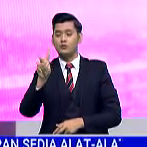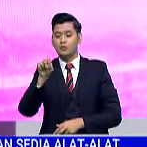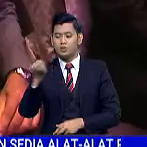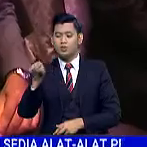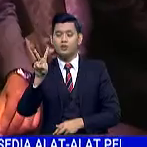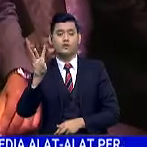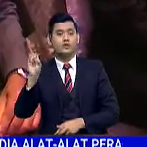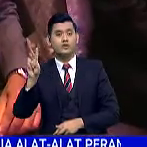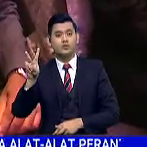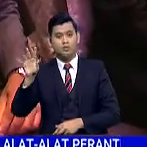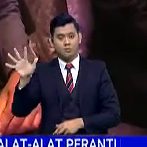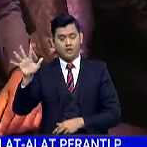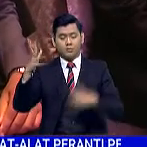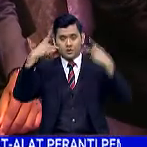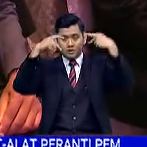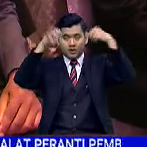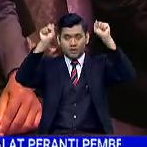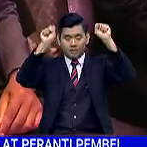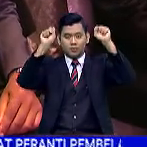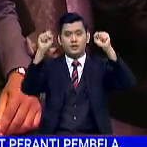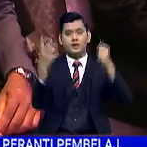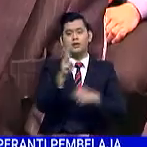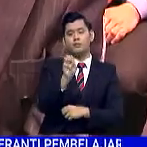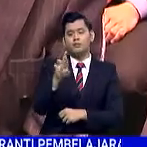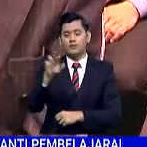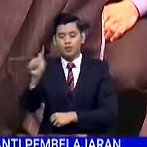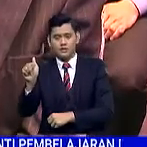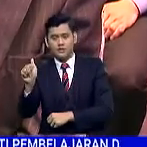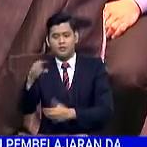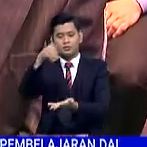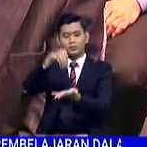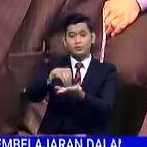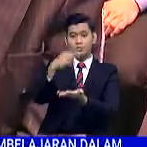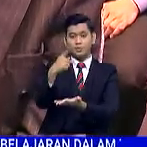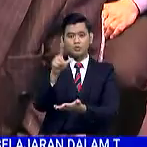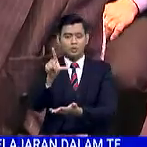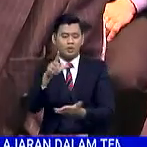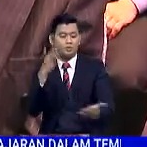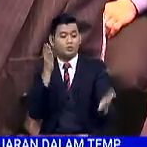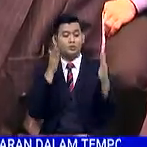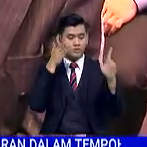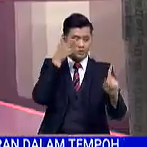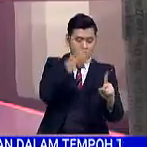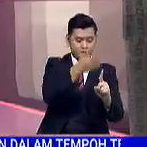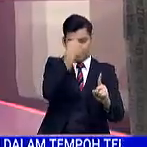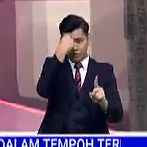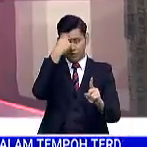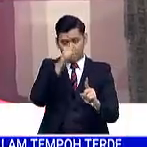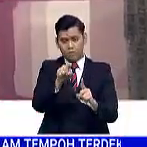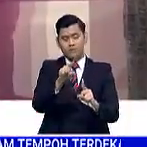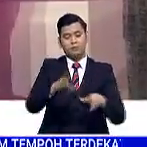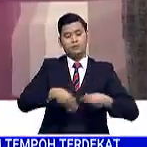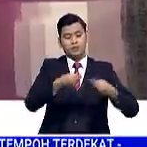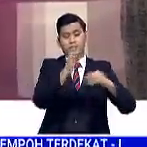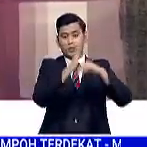2021-2025 disempurnakan Pengerusi MARA Dato' Azizah Mohamad Dun di Ibu Negara. Tumpuan diberi kepada pewujudan ekosistem yang kondusif